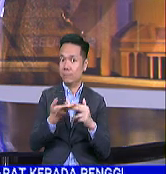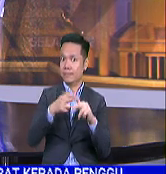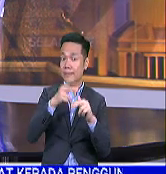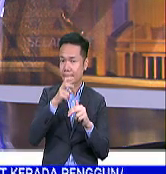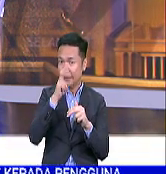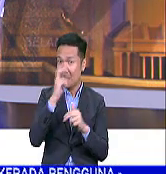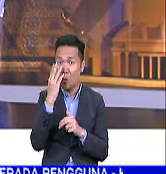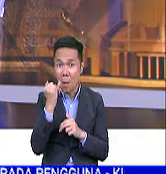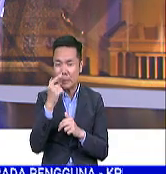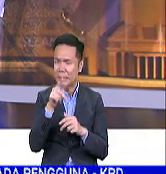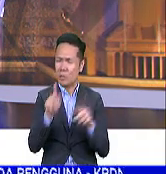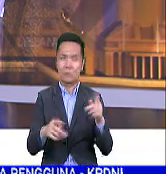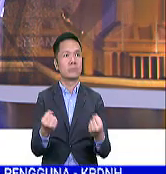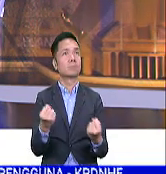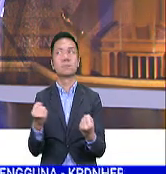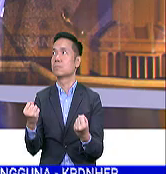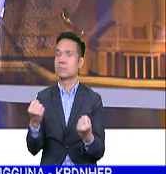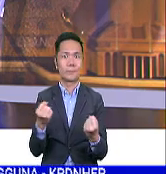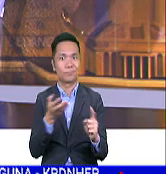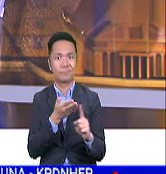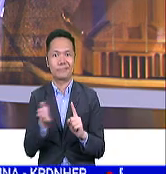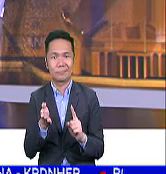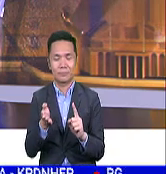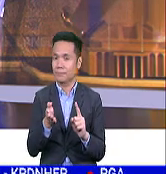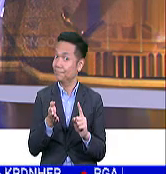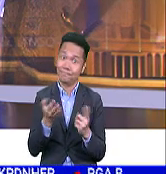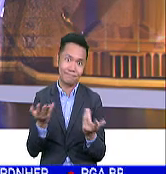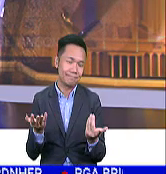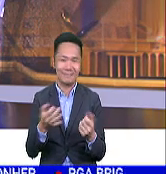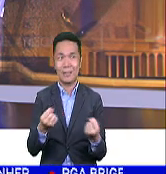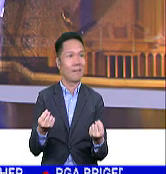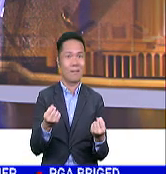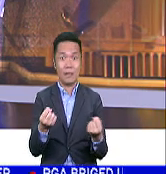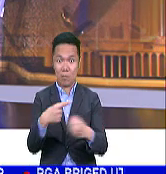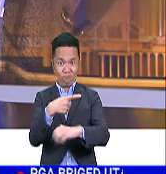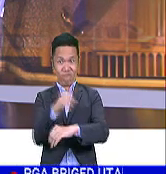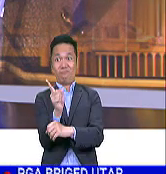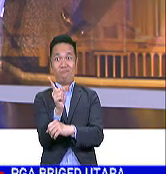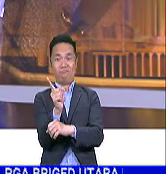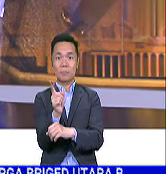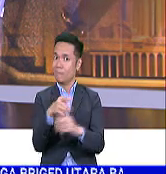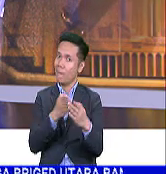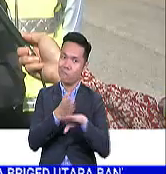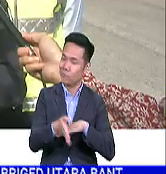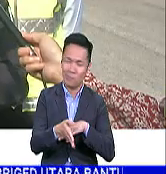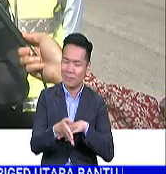memandangkan masih ada pengguna yang engkar peraturan lalu lintas terutama memandu melebihi had laju.